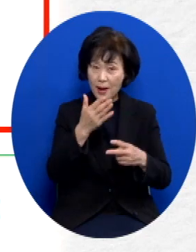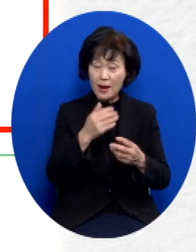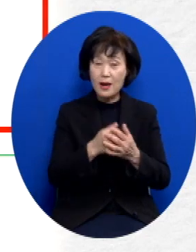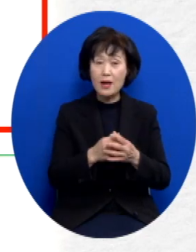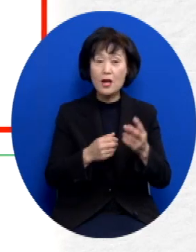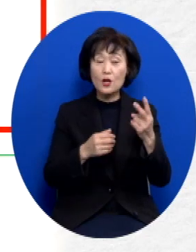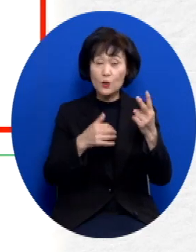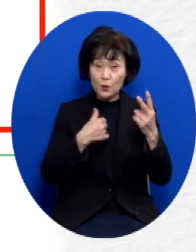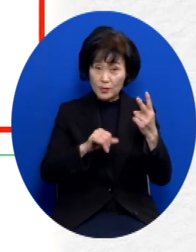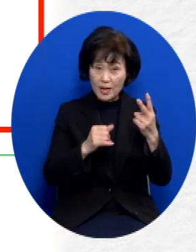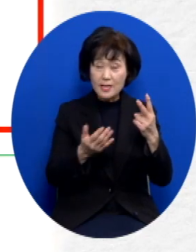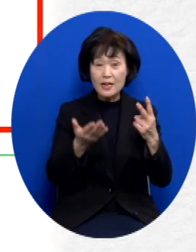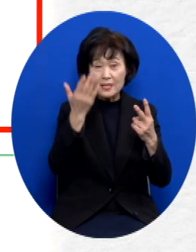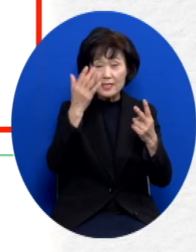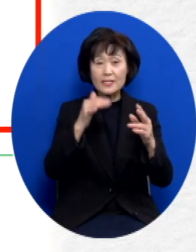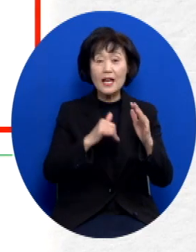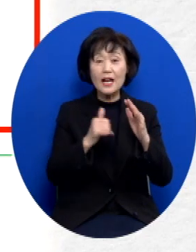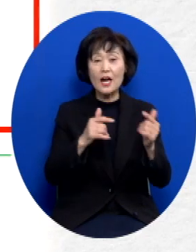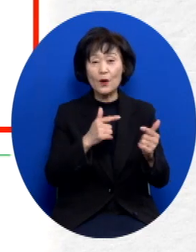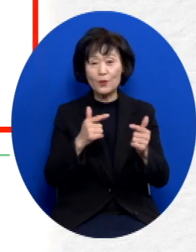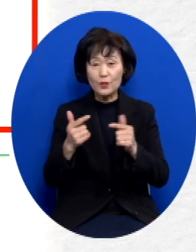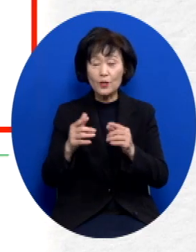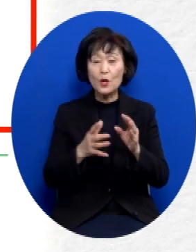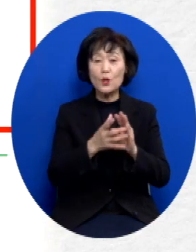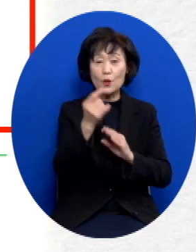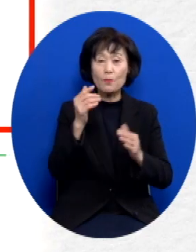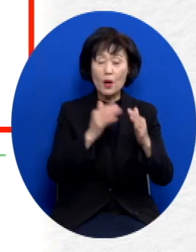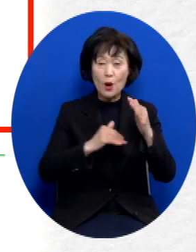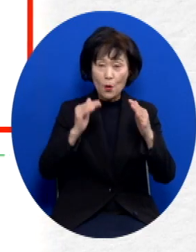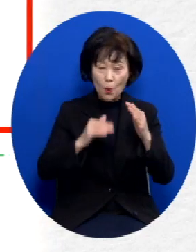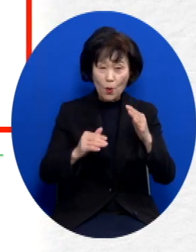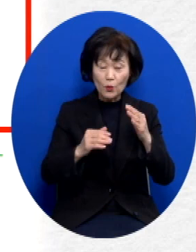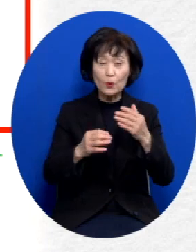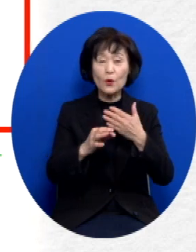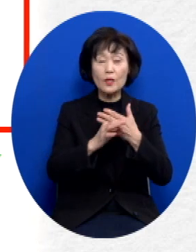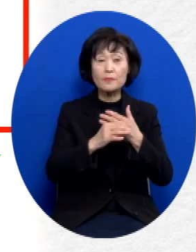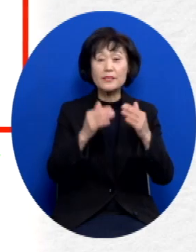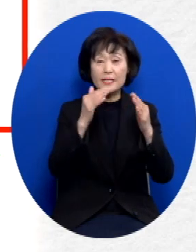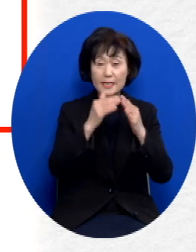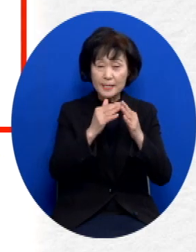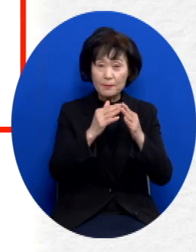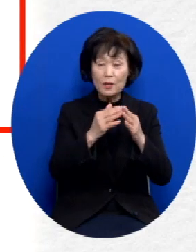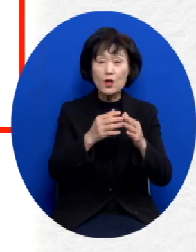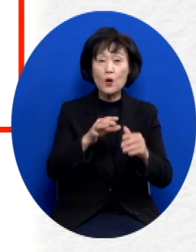이상 가구는 통합 공공임대주택 우선권을 받을 수 있도록 했습니다.